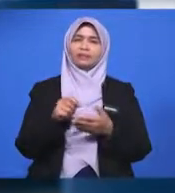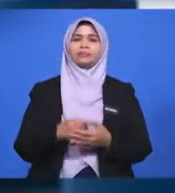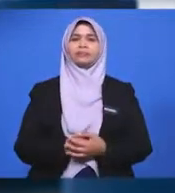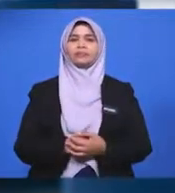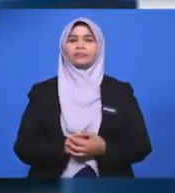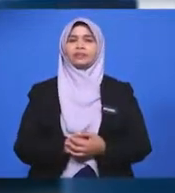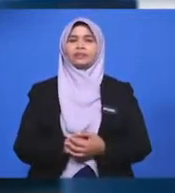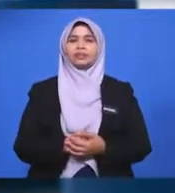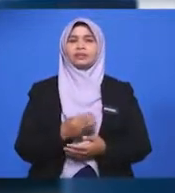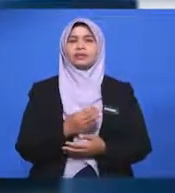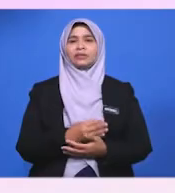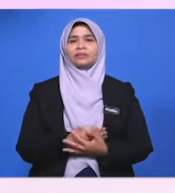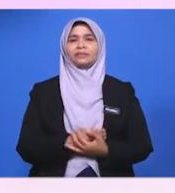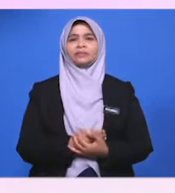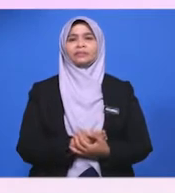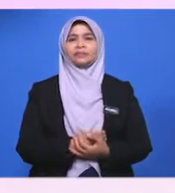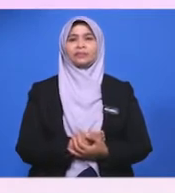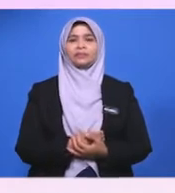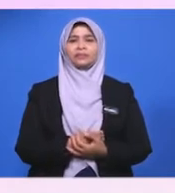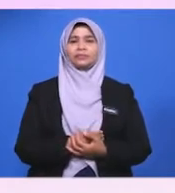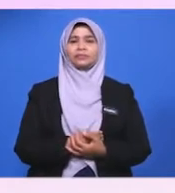penting dari cikgu ya.